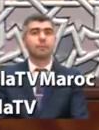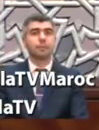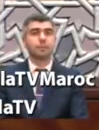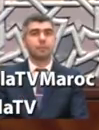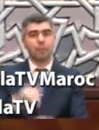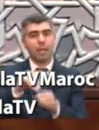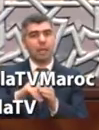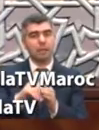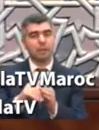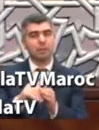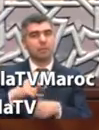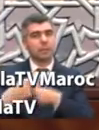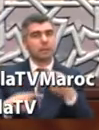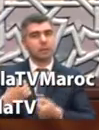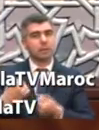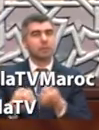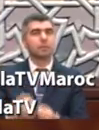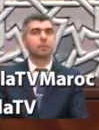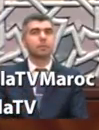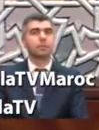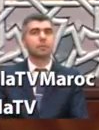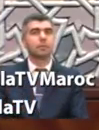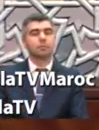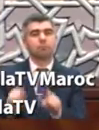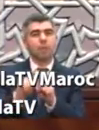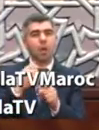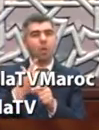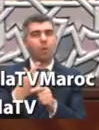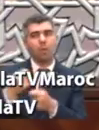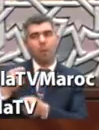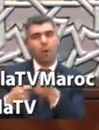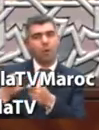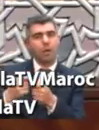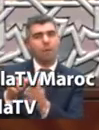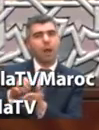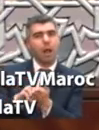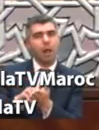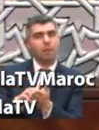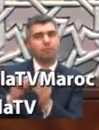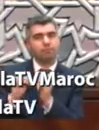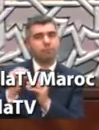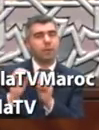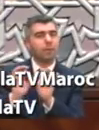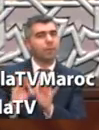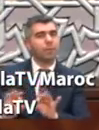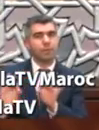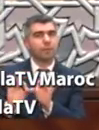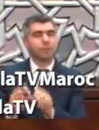لفريق الاصاله والمعاصره عن الكساد في بعض المنتجات الفلاحيه. الكلمه لاحد الساده النواب.